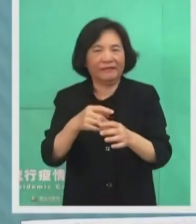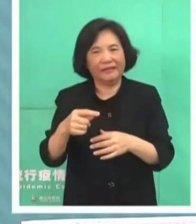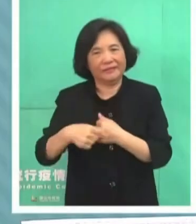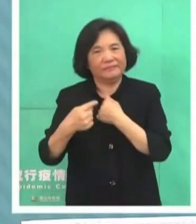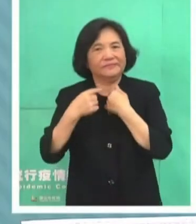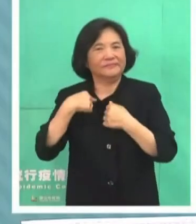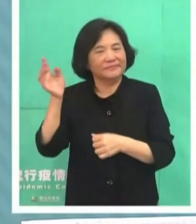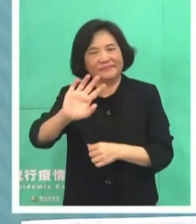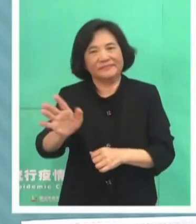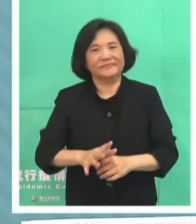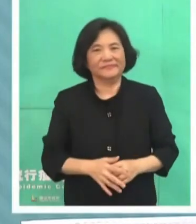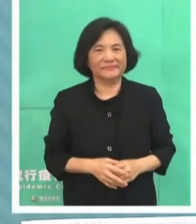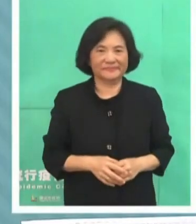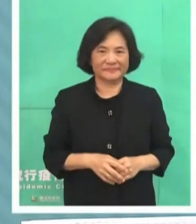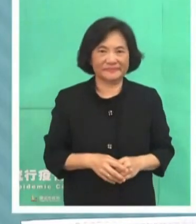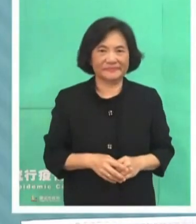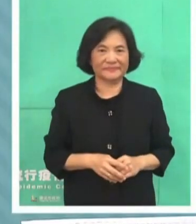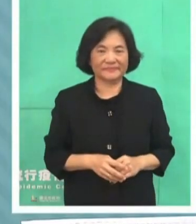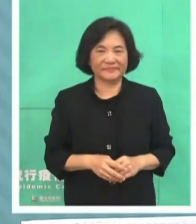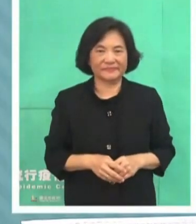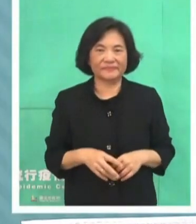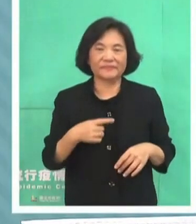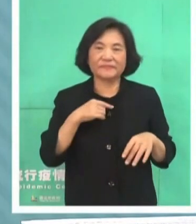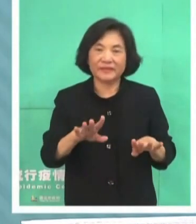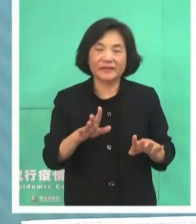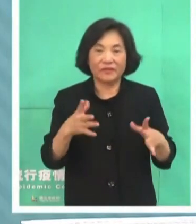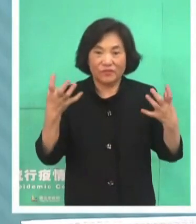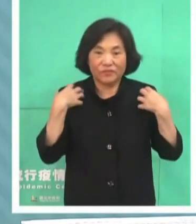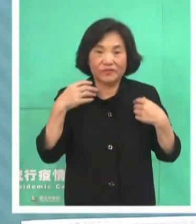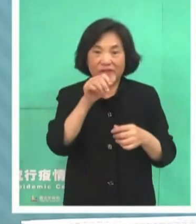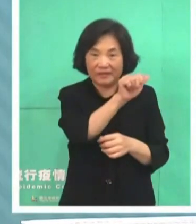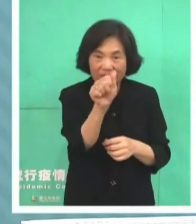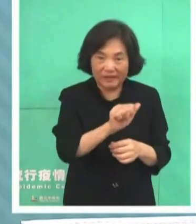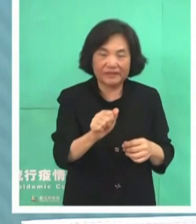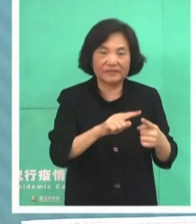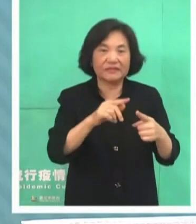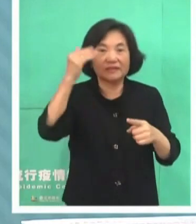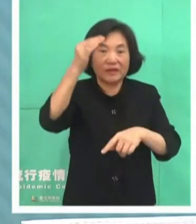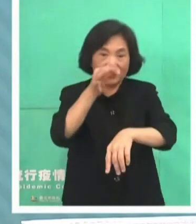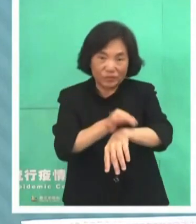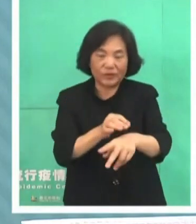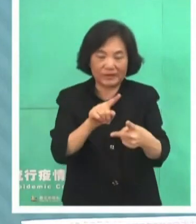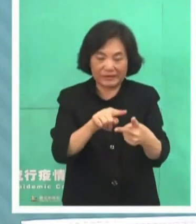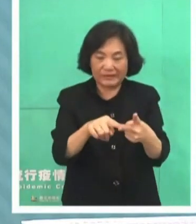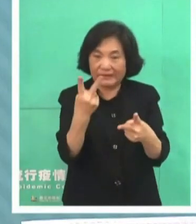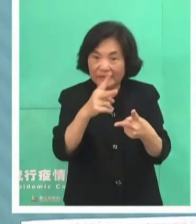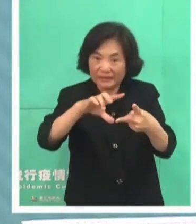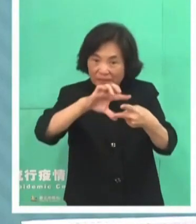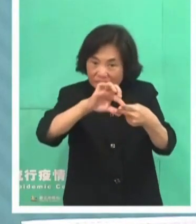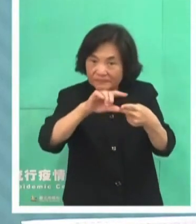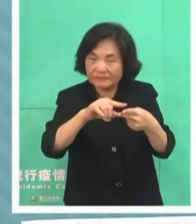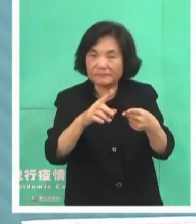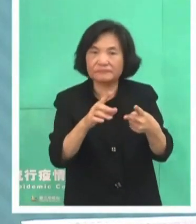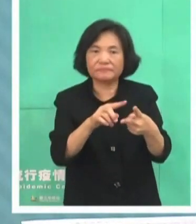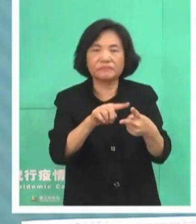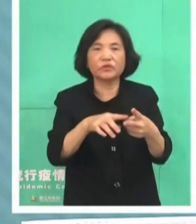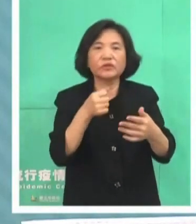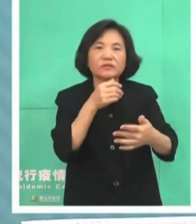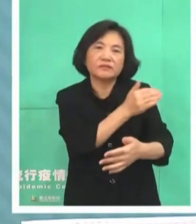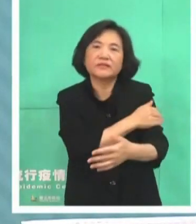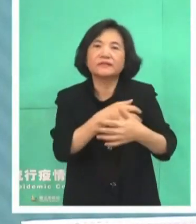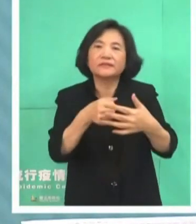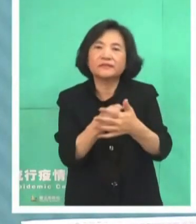市长，那这边还是要问一个，负责 AZ 混打高端的一个试验主持人陈志荣医师，他